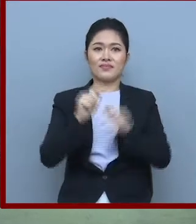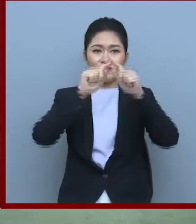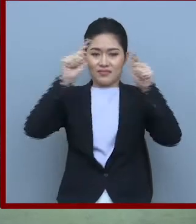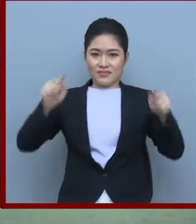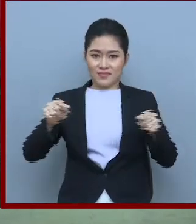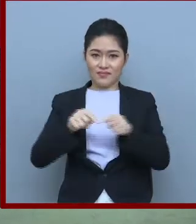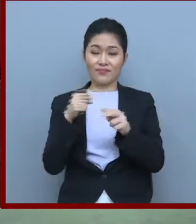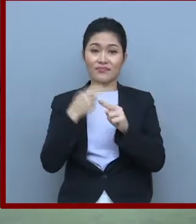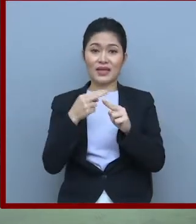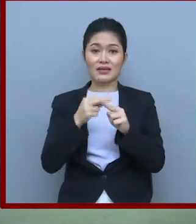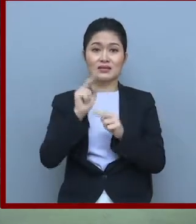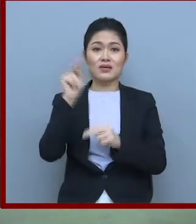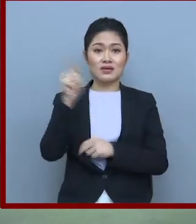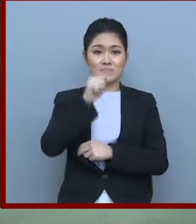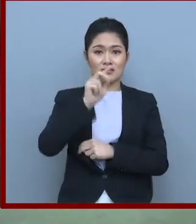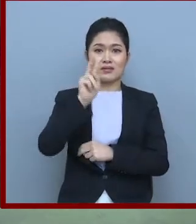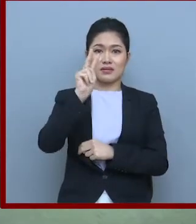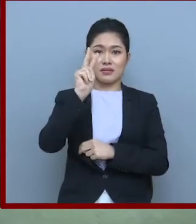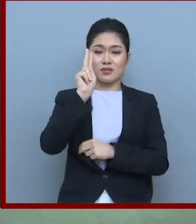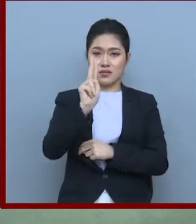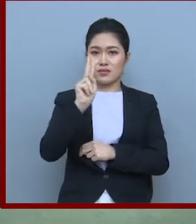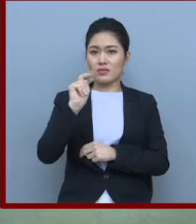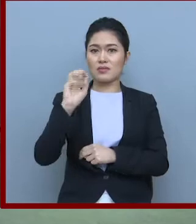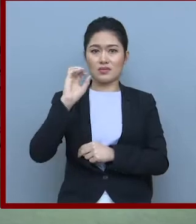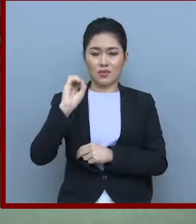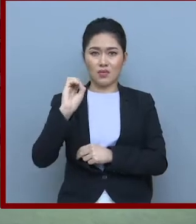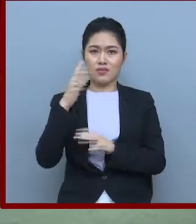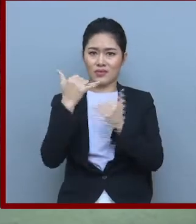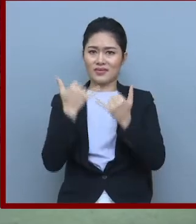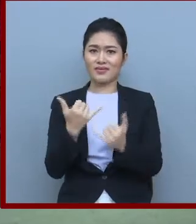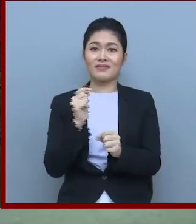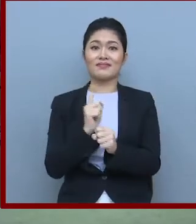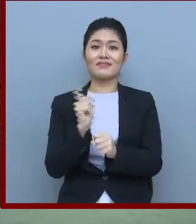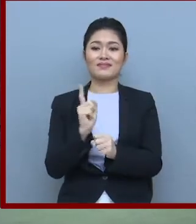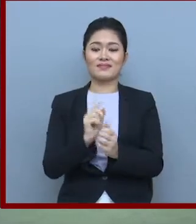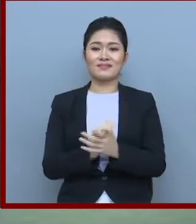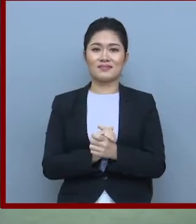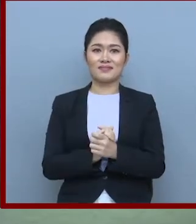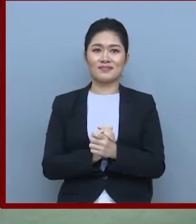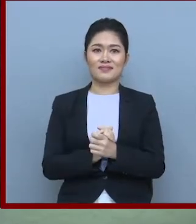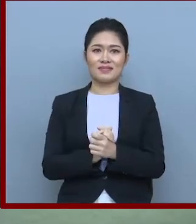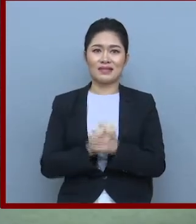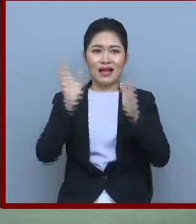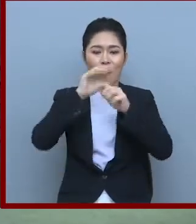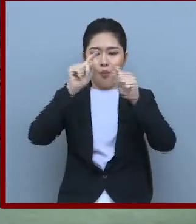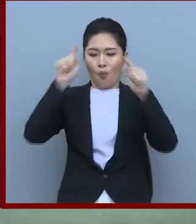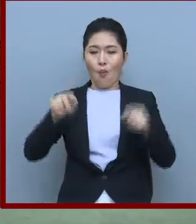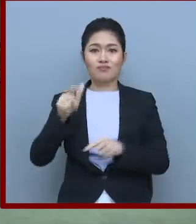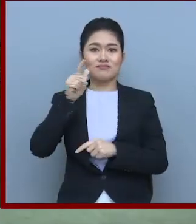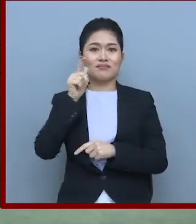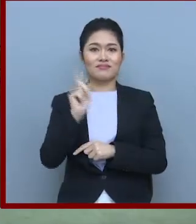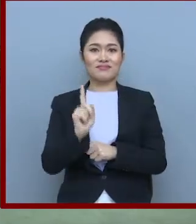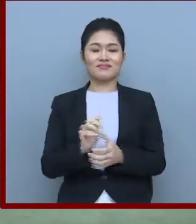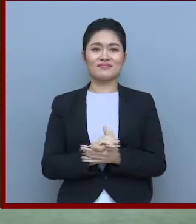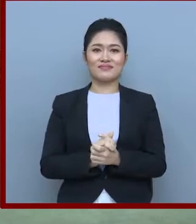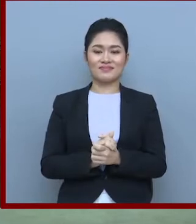บอร์ดคอนโทรลเลอร์ที่ชื่อว่า Arduino เรียบร้อยแล้วนะครับเราก็จะได้เขาเรียกว่าเป็นแพ็กเกจใหญ่เลยนะ